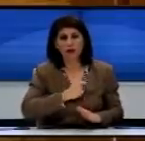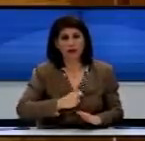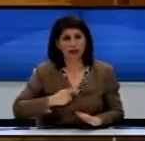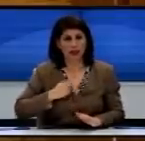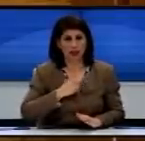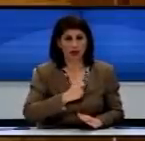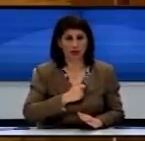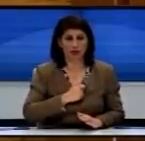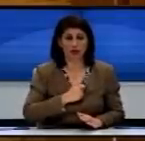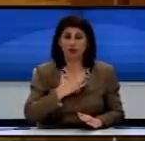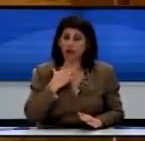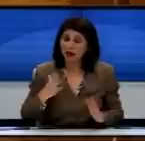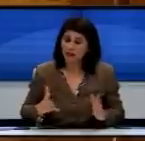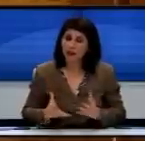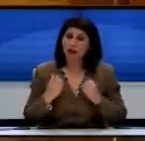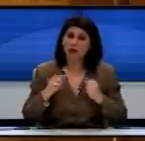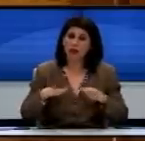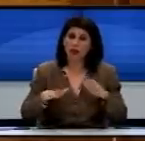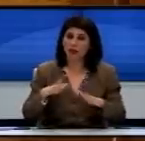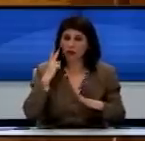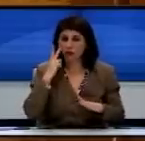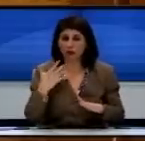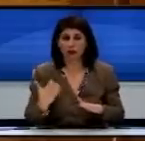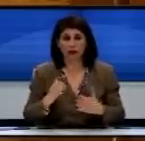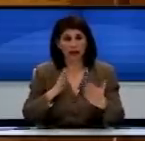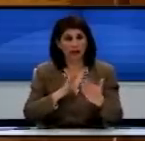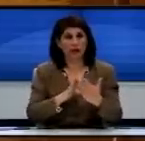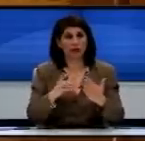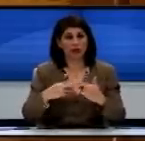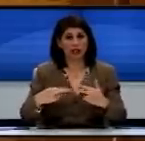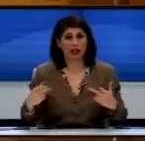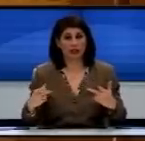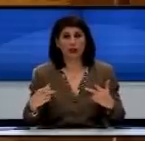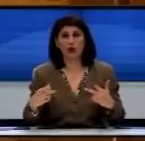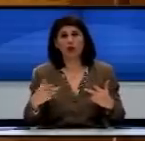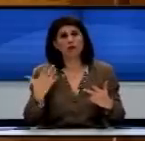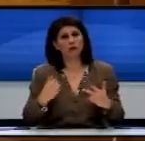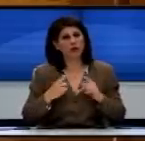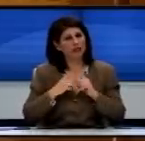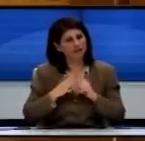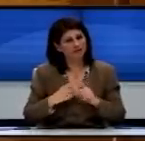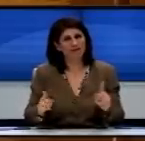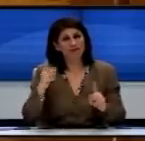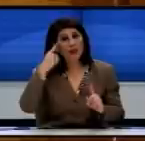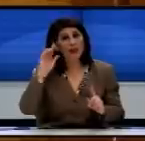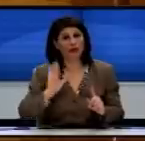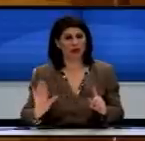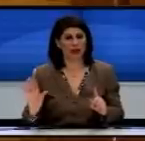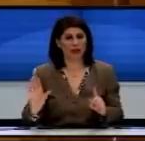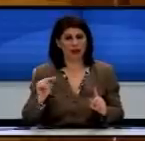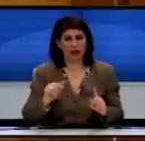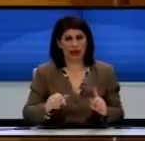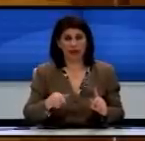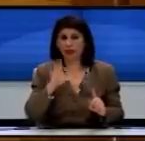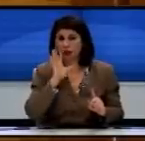δυστυχώς ή ευτυχώς, αναλόγως πώς θα το δείτε, είχαμε να αντιμετωπίσουμε έναν εχθρό ο οποίος ήταν τελείως άγνωστος. Αυτή